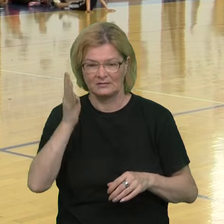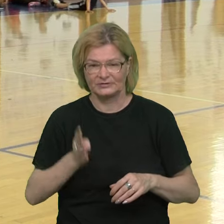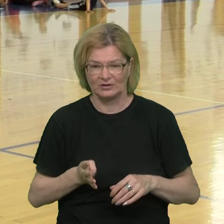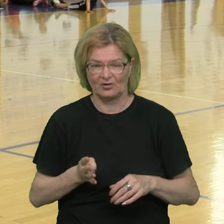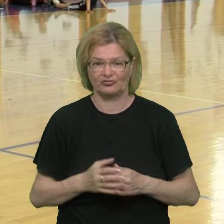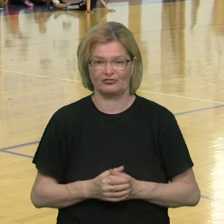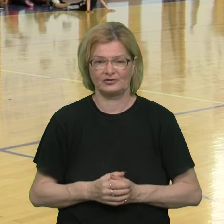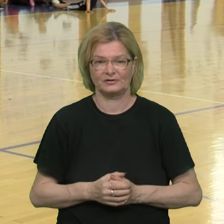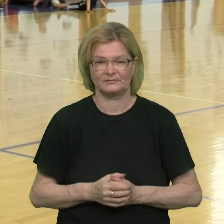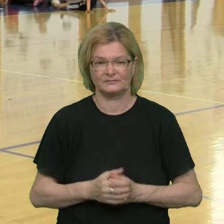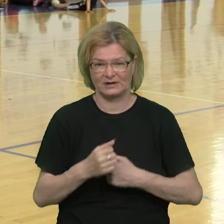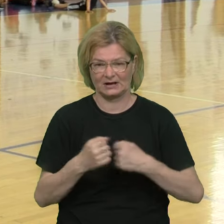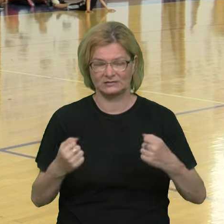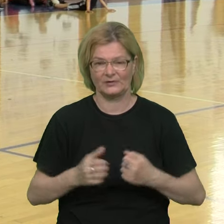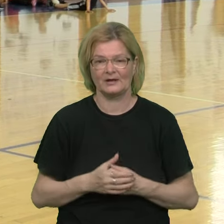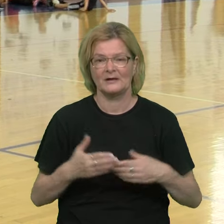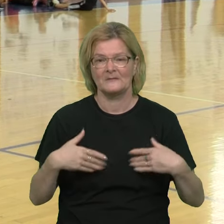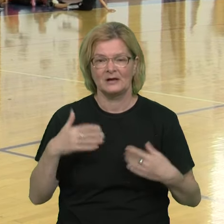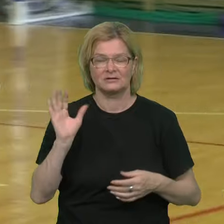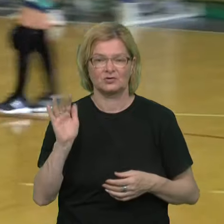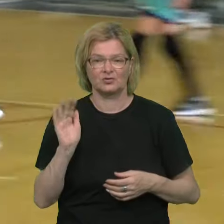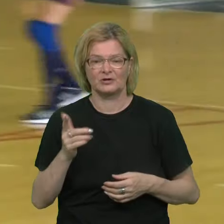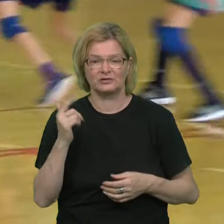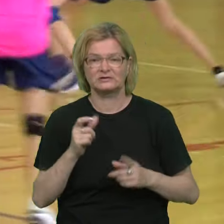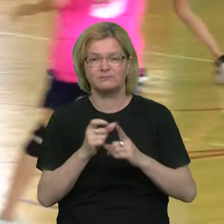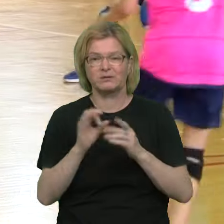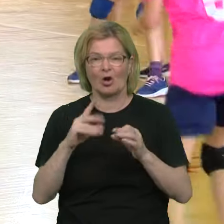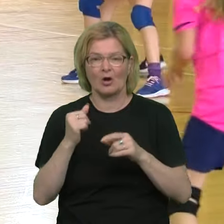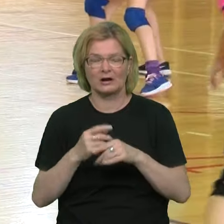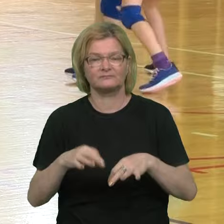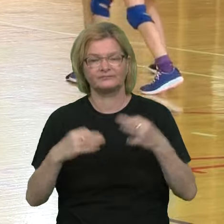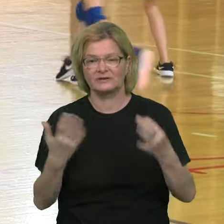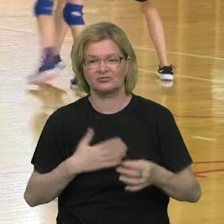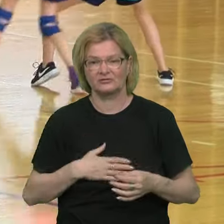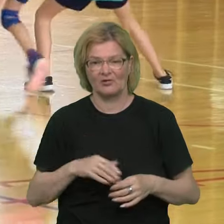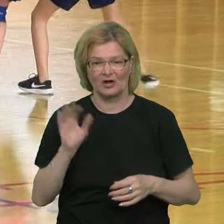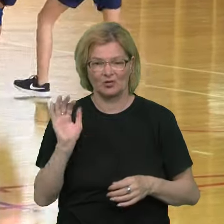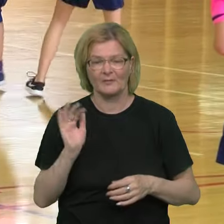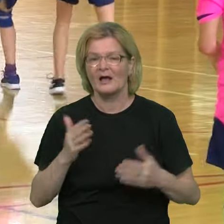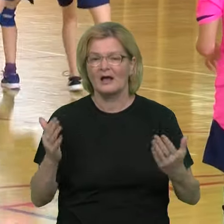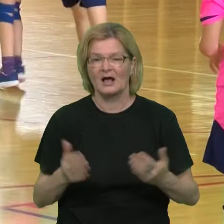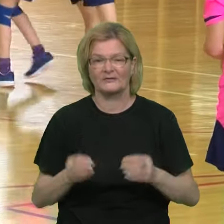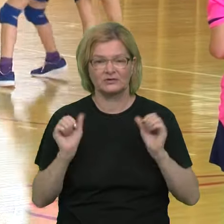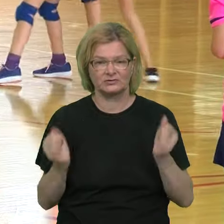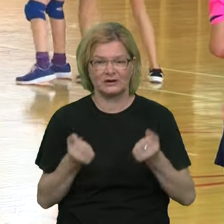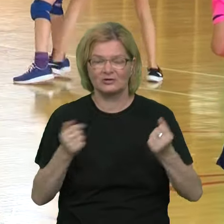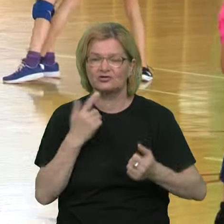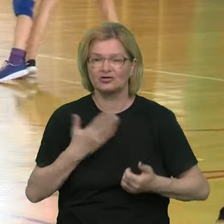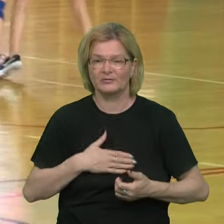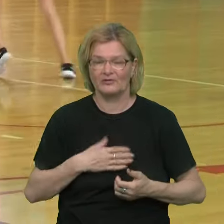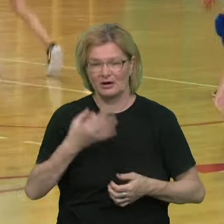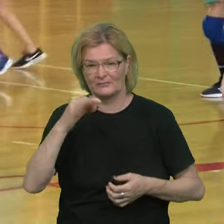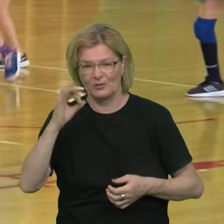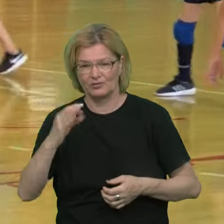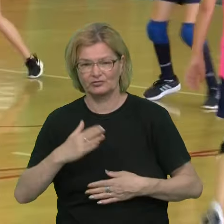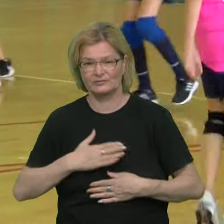tog psihološkog razvoja. Mlade rukometašice iz Biograda otkrile su zašto vole rukomet, kakvi su im treninzi i